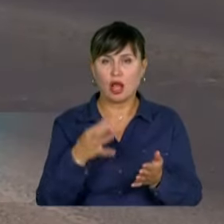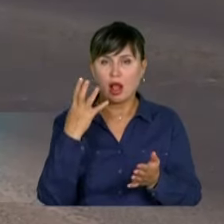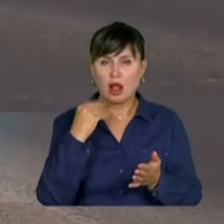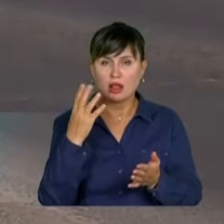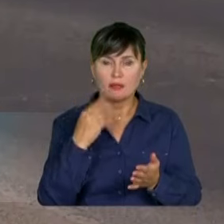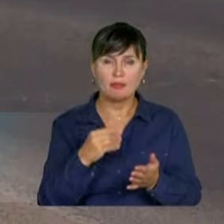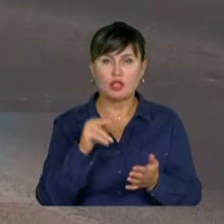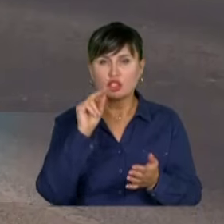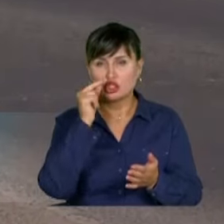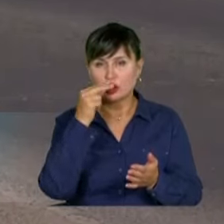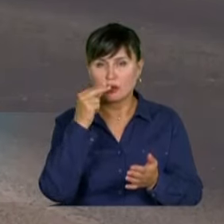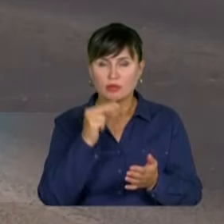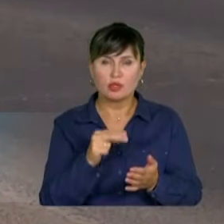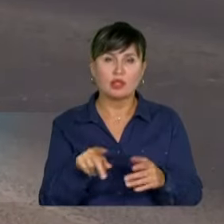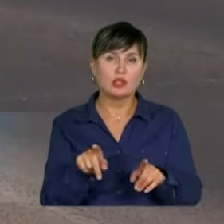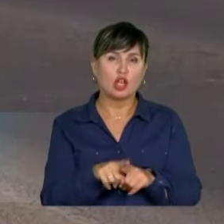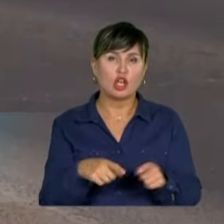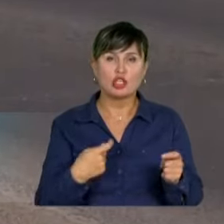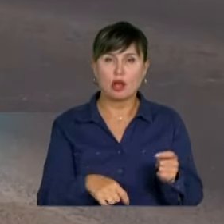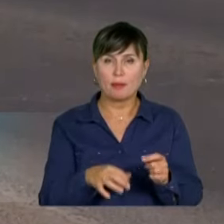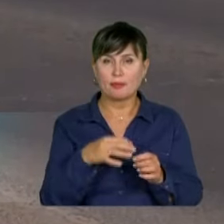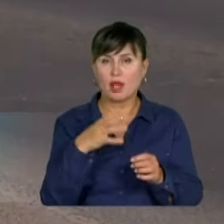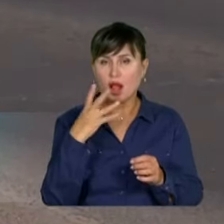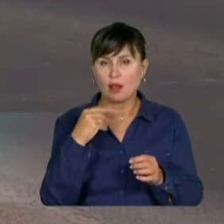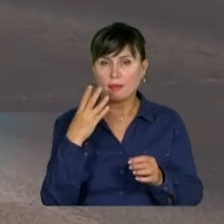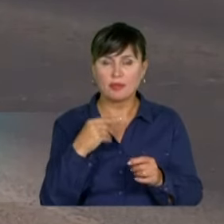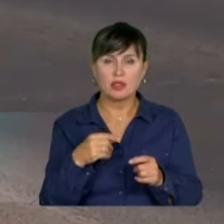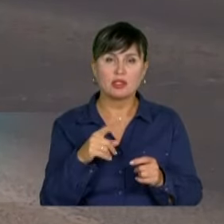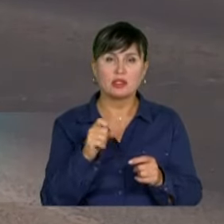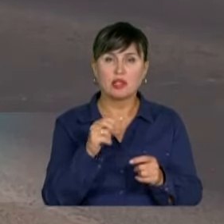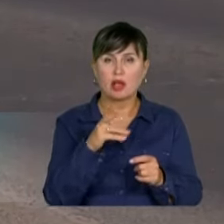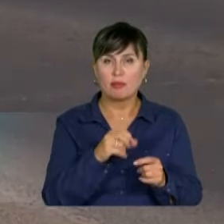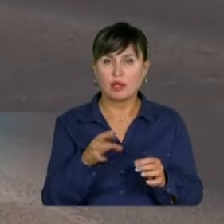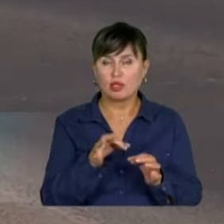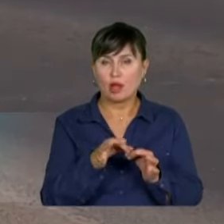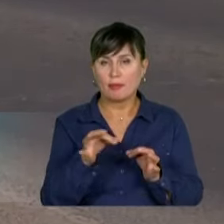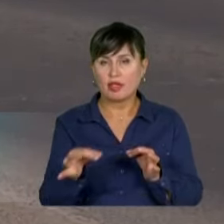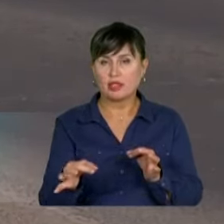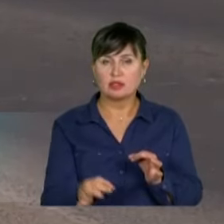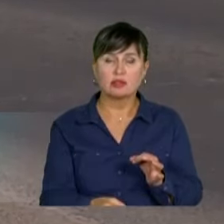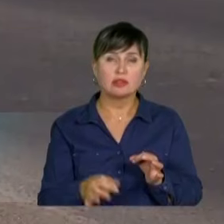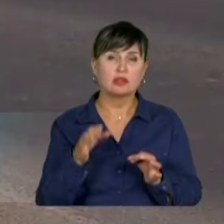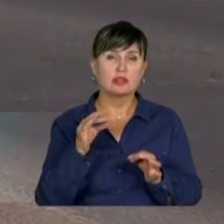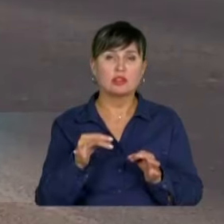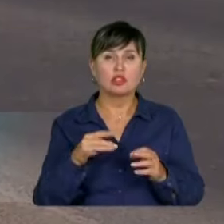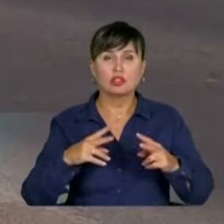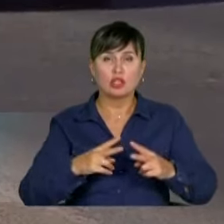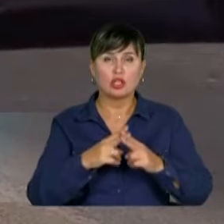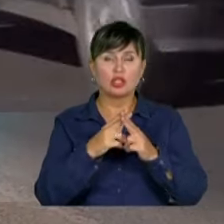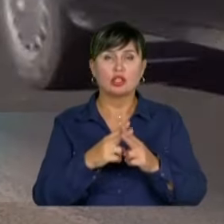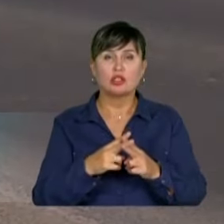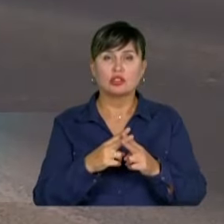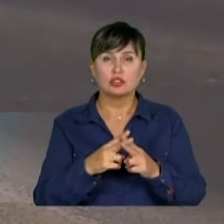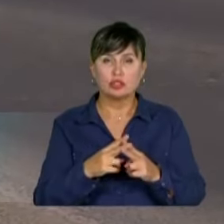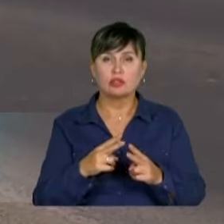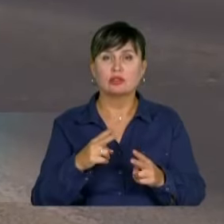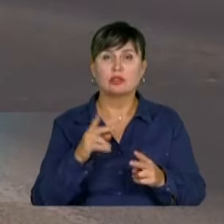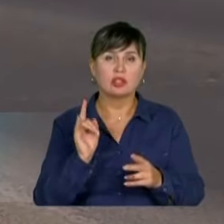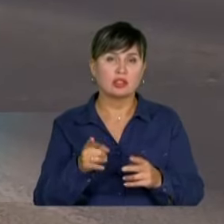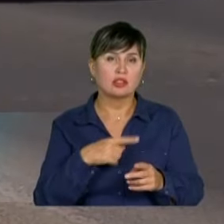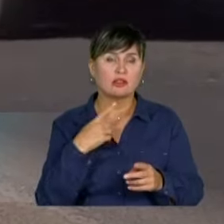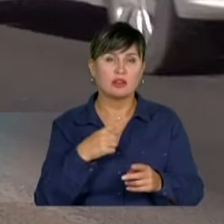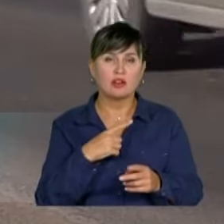Алматы, Шымкенте, а также Жамбылской, Алматинской, Западно-Казахстанской областях. Тем временем столичные таксисты утверждают, что в